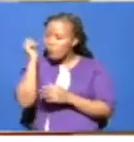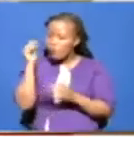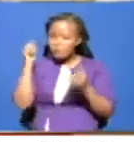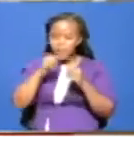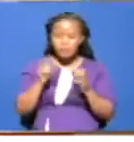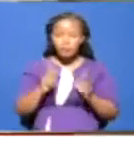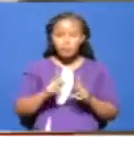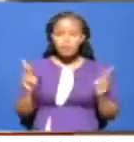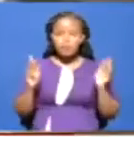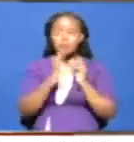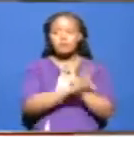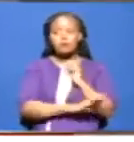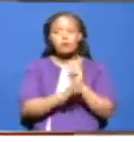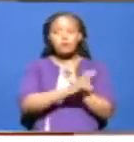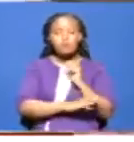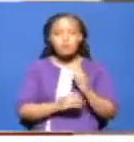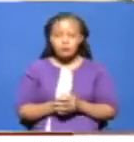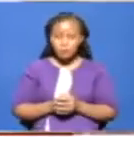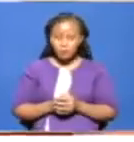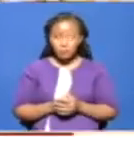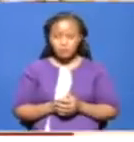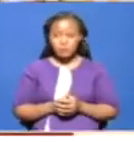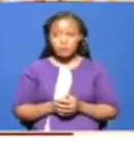nchini. Umeelewana? Asante sana.